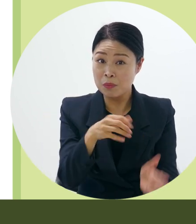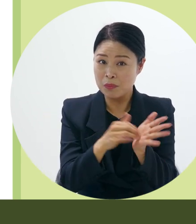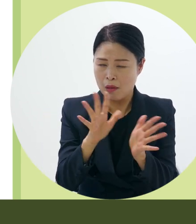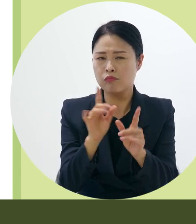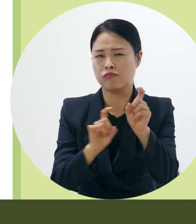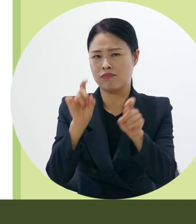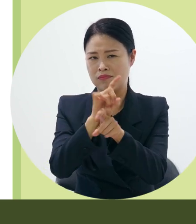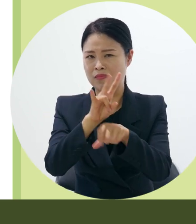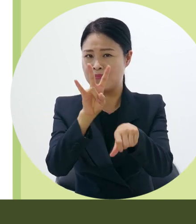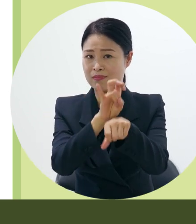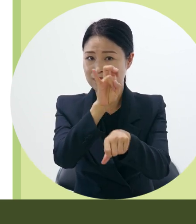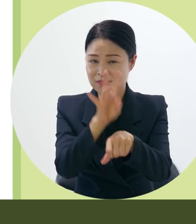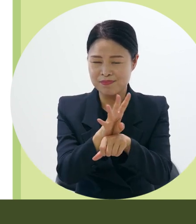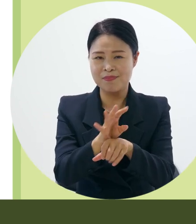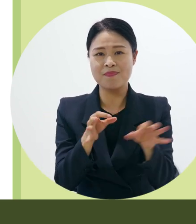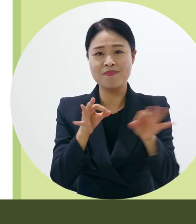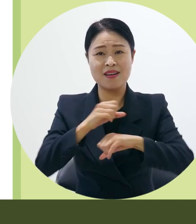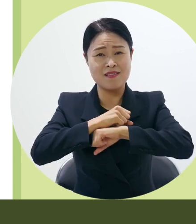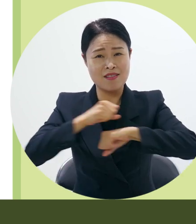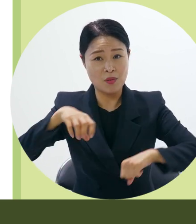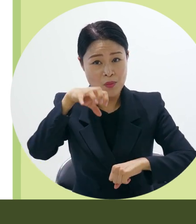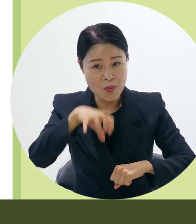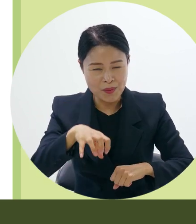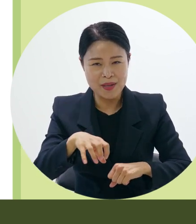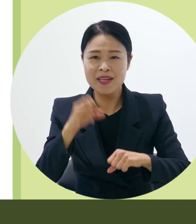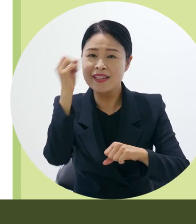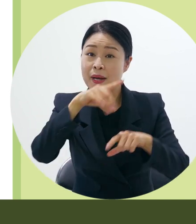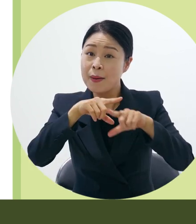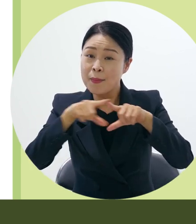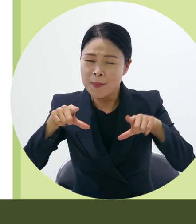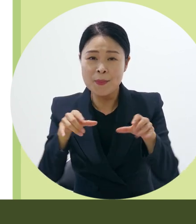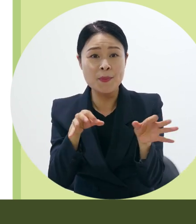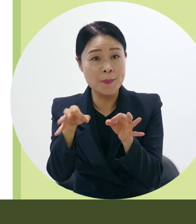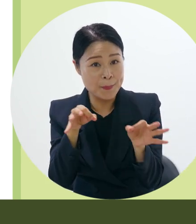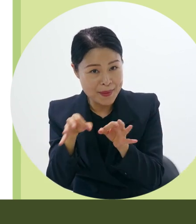소매점, 온라인 등에서도 구매할 수 있습니다.